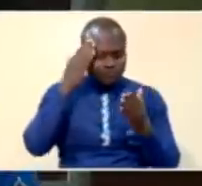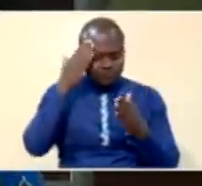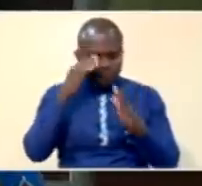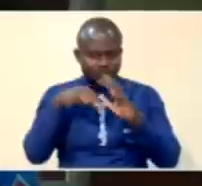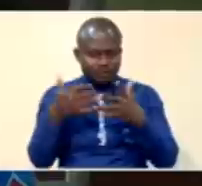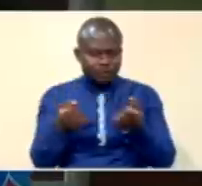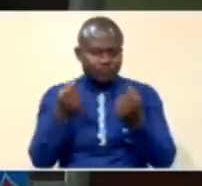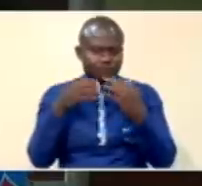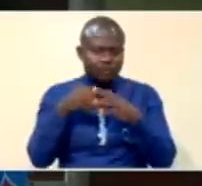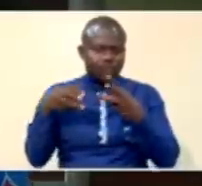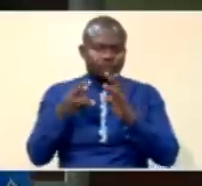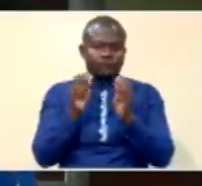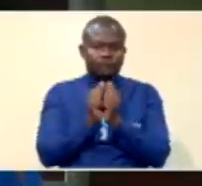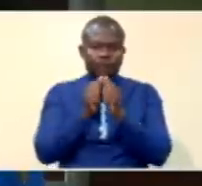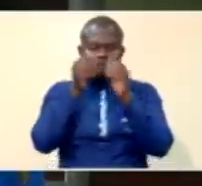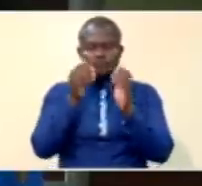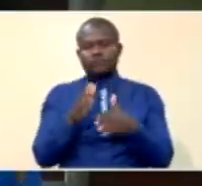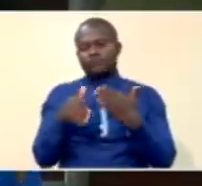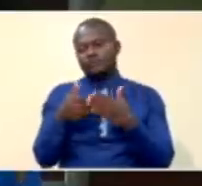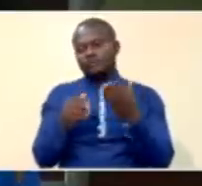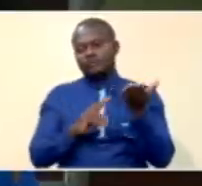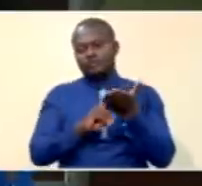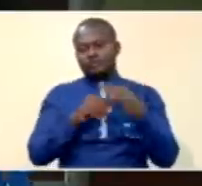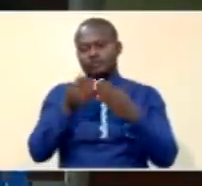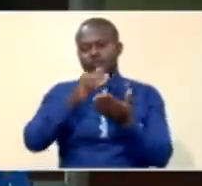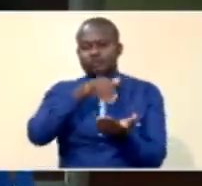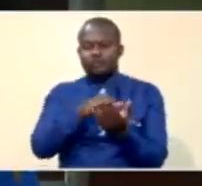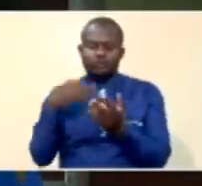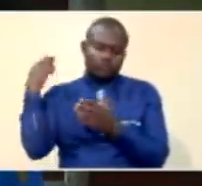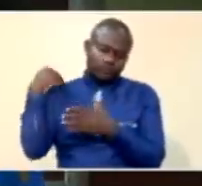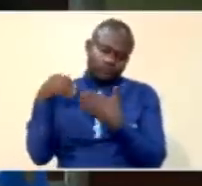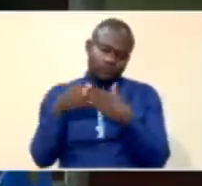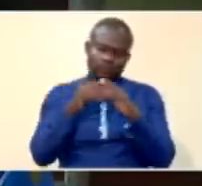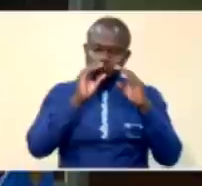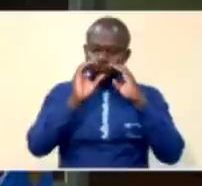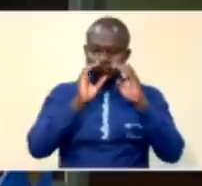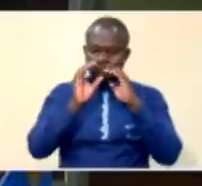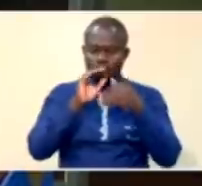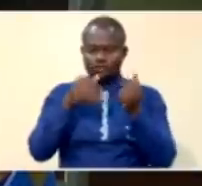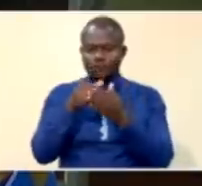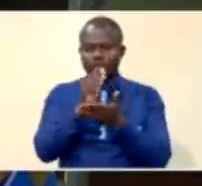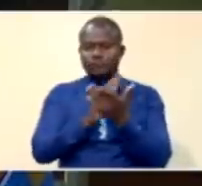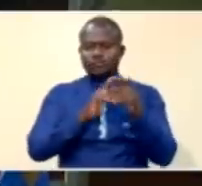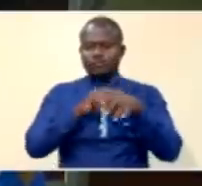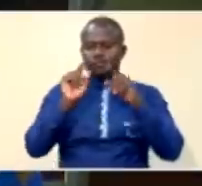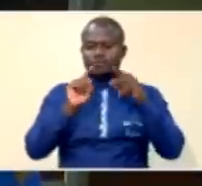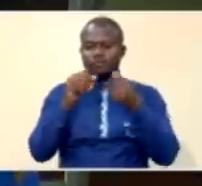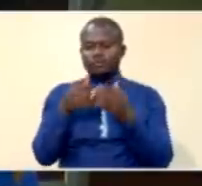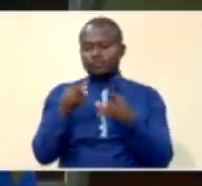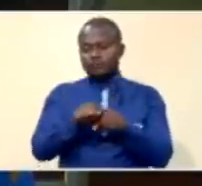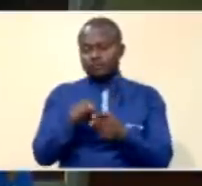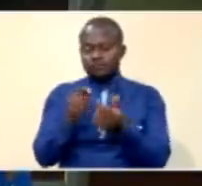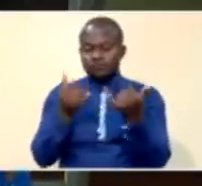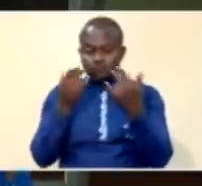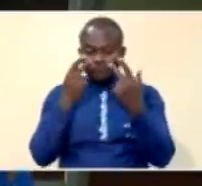bamenyekana. Uburyo dukoresheje nka bino bigo bishinzwe by'itumanaho rimwe na rimwe nk'iyo bagenzi cyangwa babona